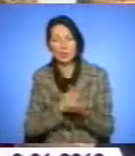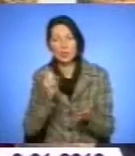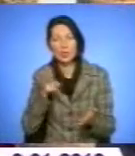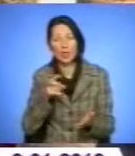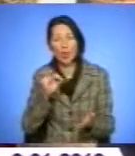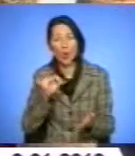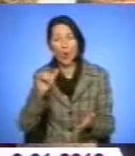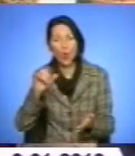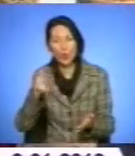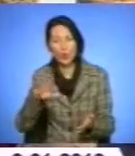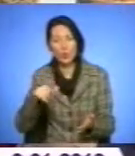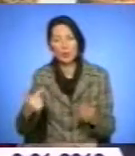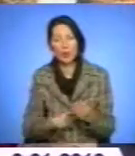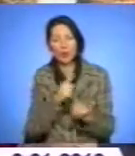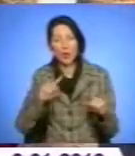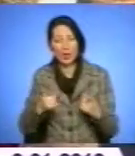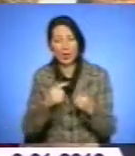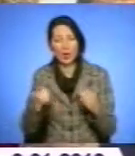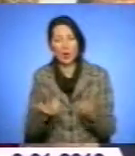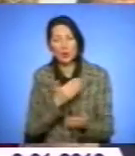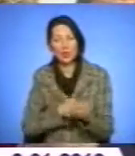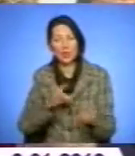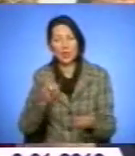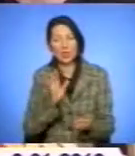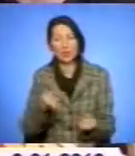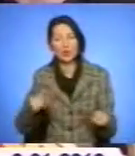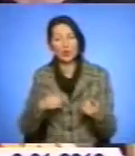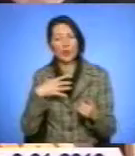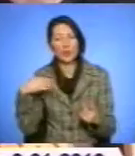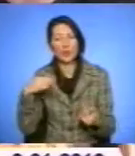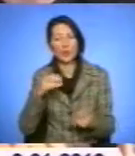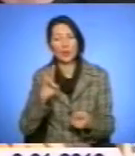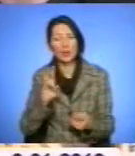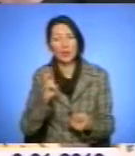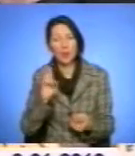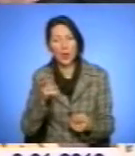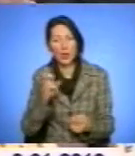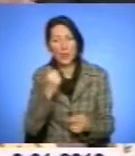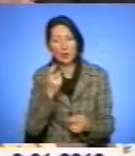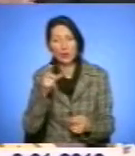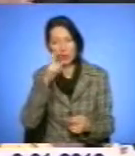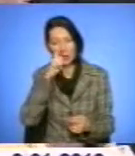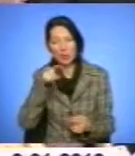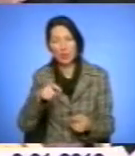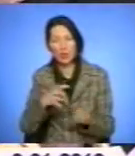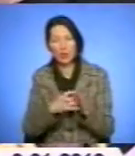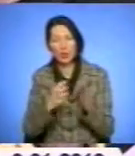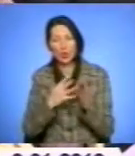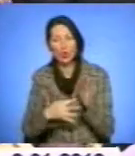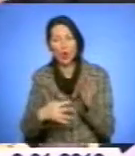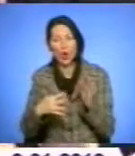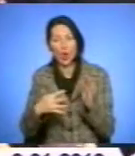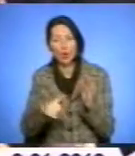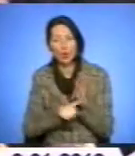арешти. Останній раз Польовий був заарештований у Львові МДБ 1 квітня 1946 року